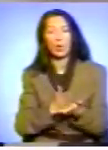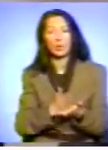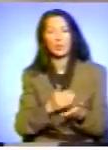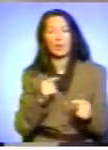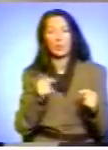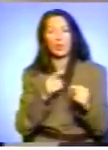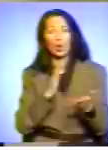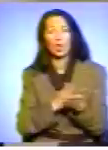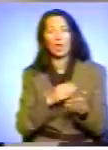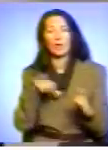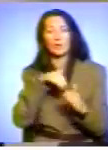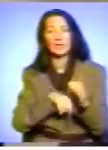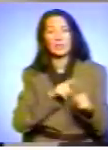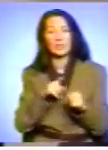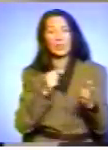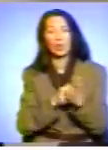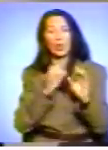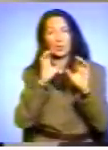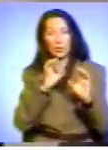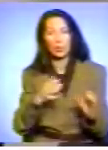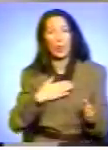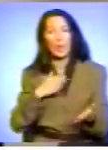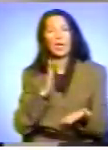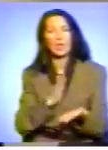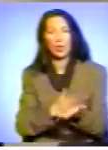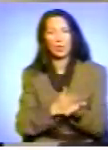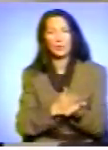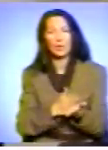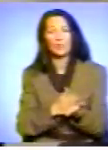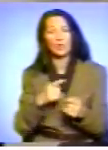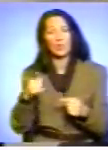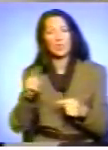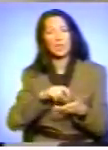є внесені зміни до законодавства, ми знаходимося в якійсь